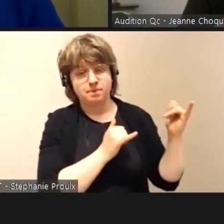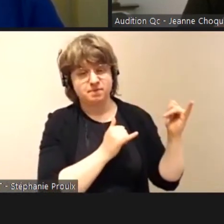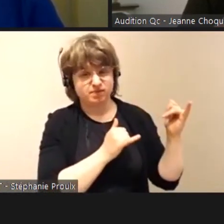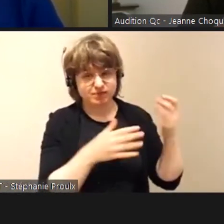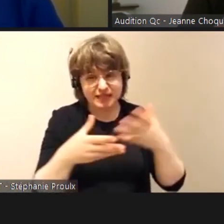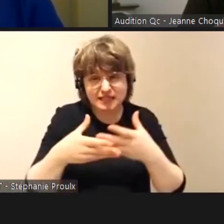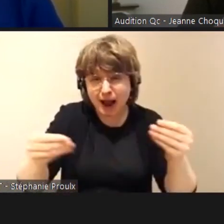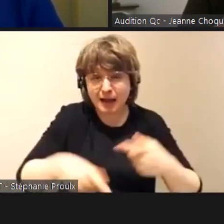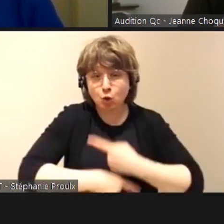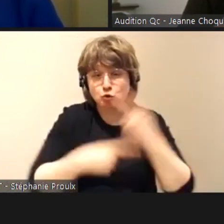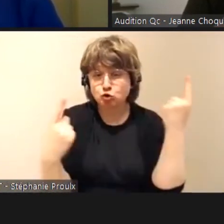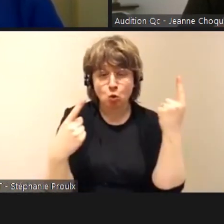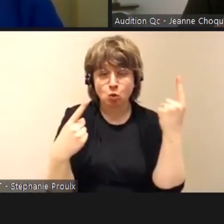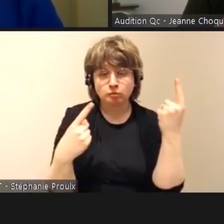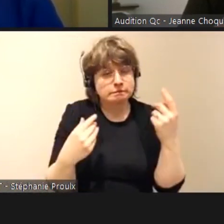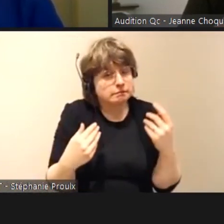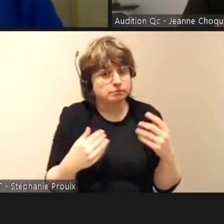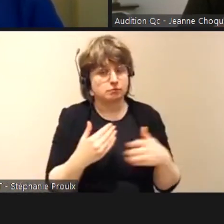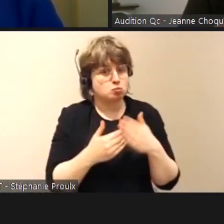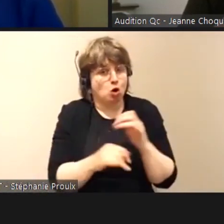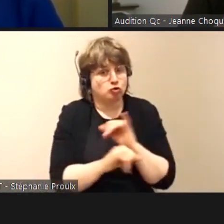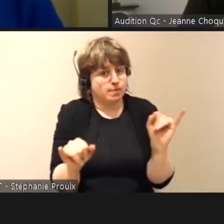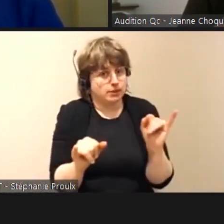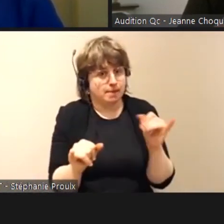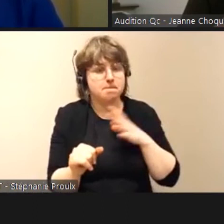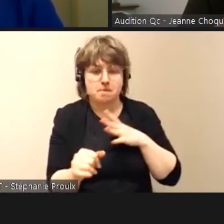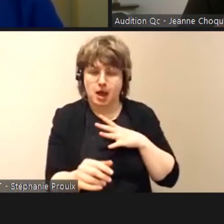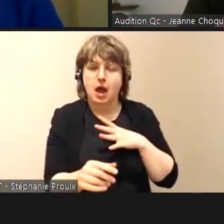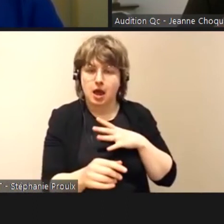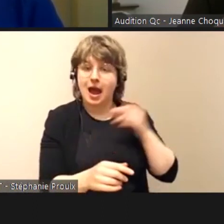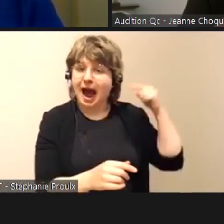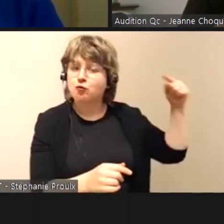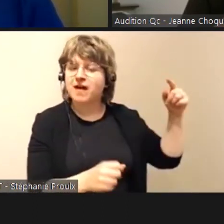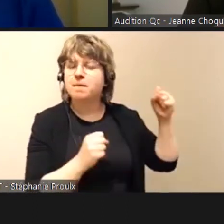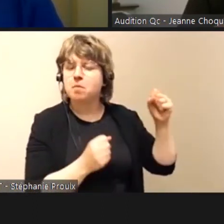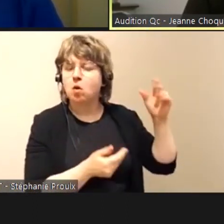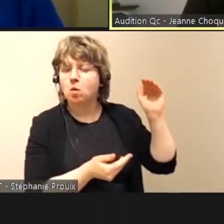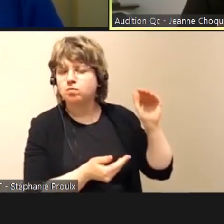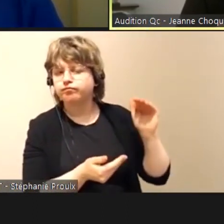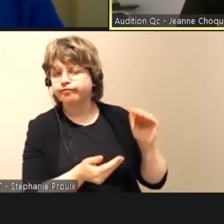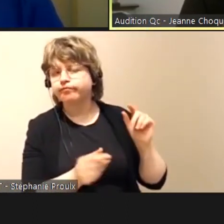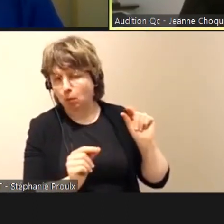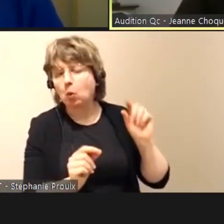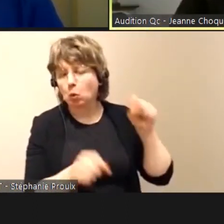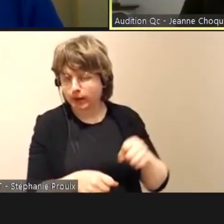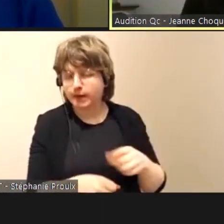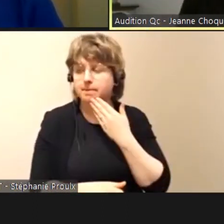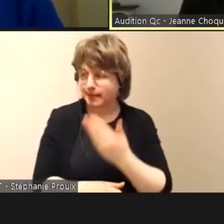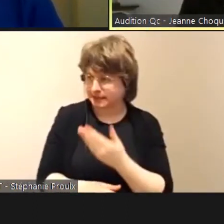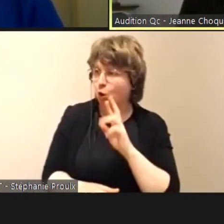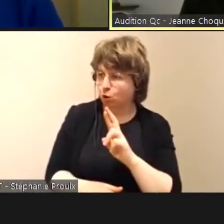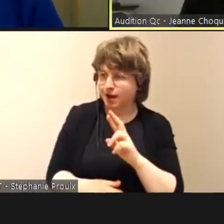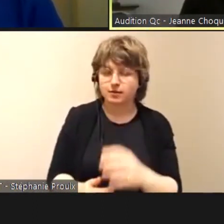faire disparaître. Mais il y a quand même des choses qui peuvent être faites pour les acouphènes. Merci. Merci beaucoup, Ronald.